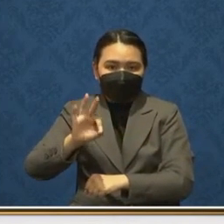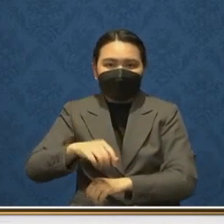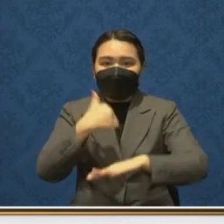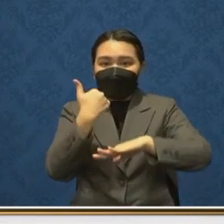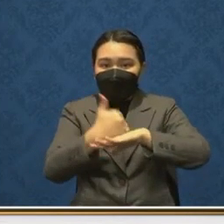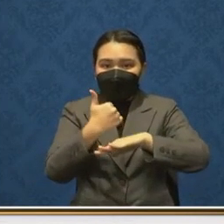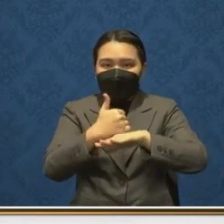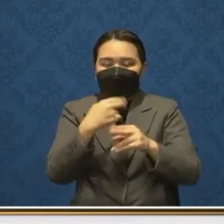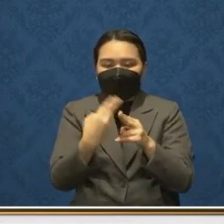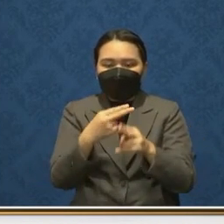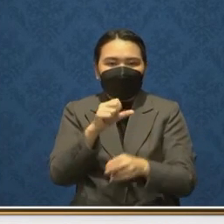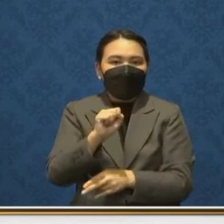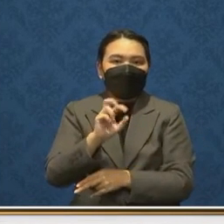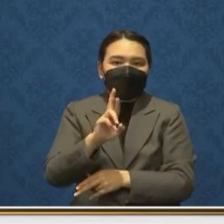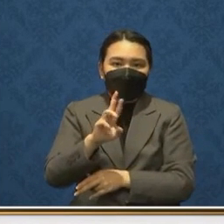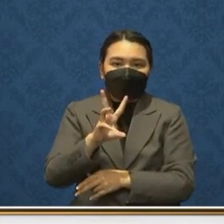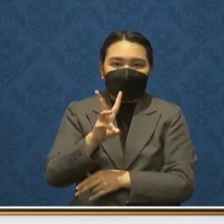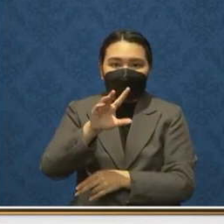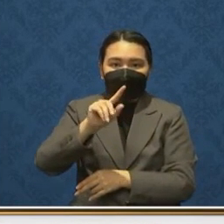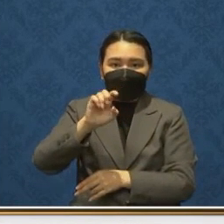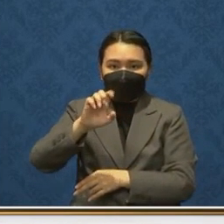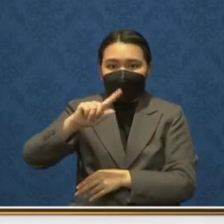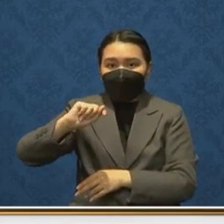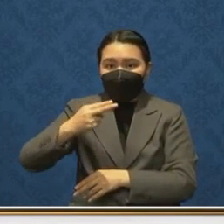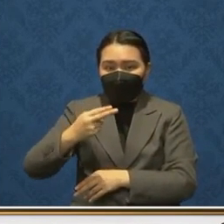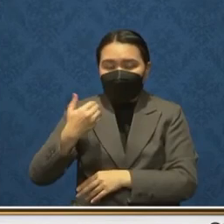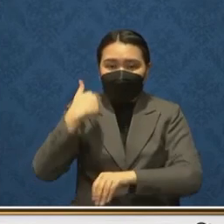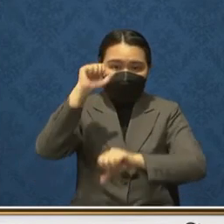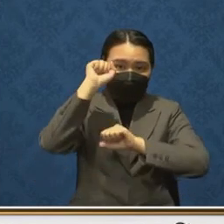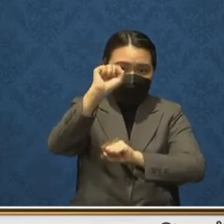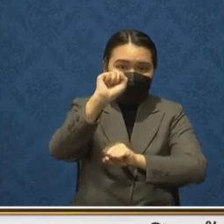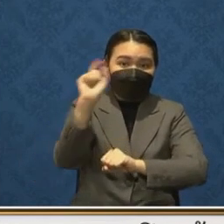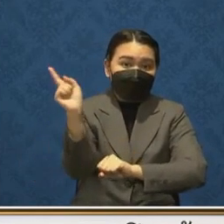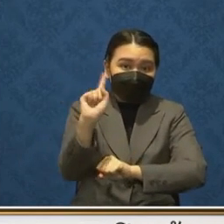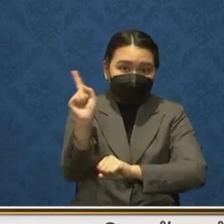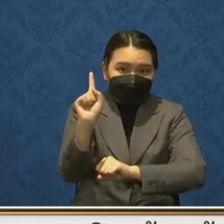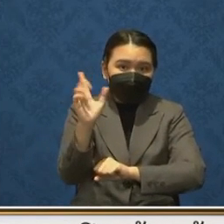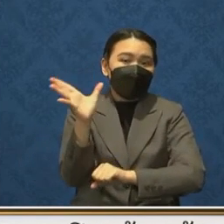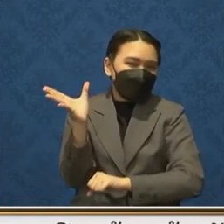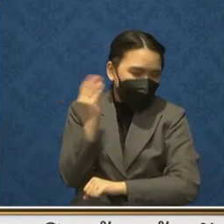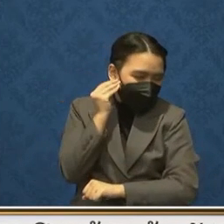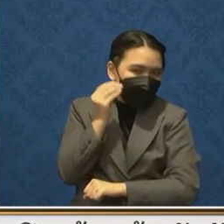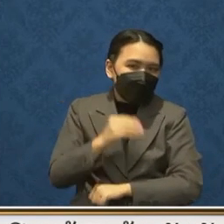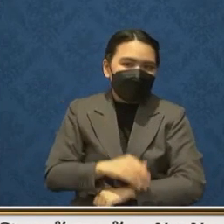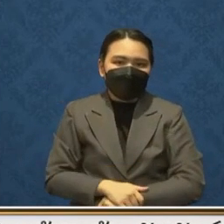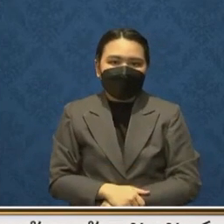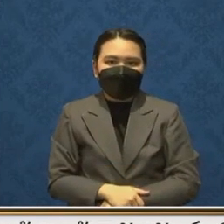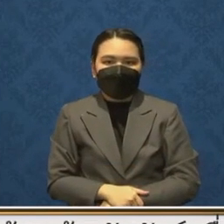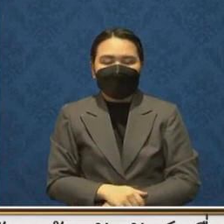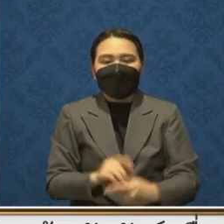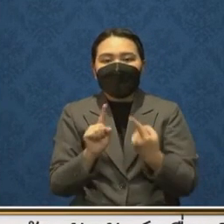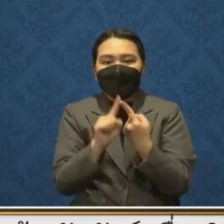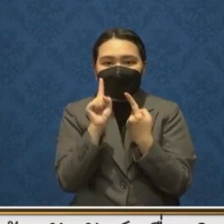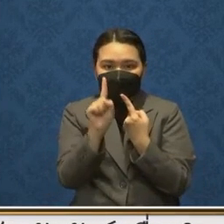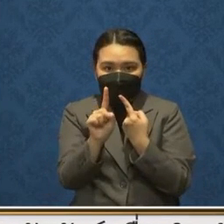ิทยนี่นะครับได้ออกประกาศไ้ดันี้ฟันะครั ข้อหนึ่